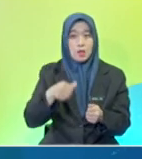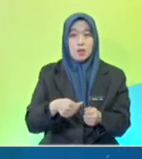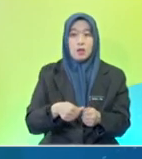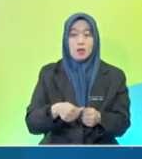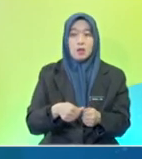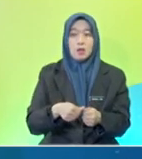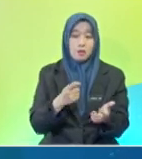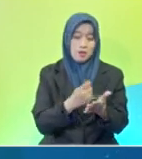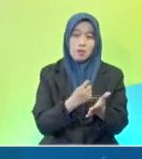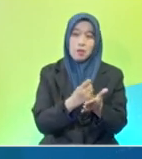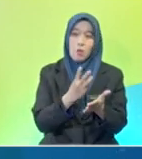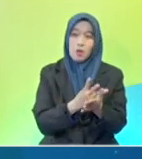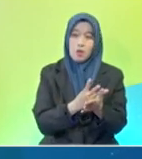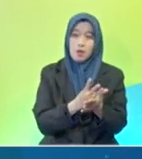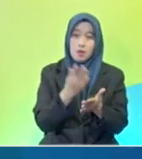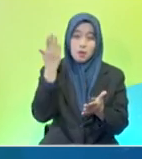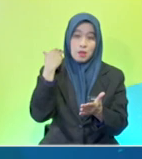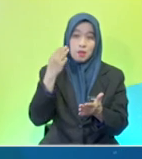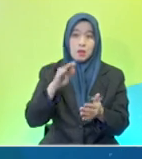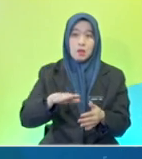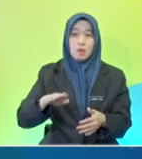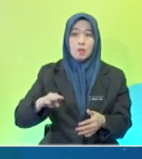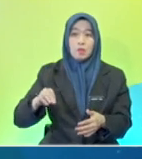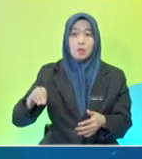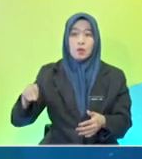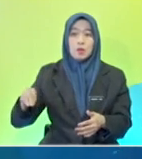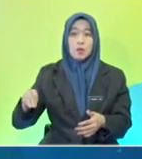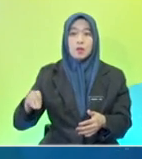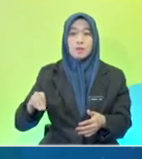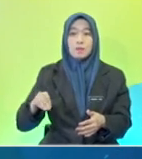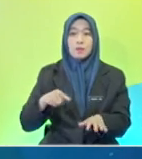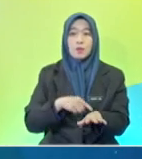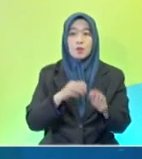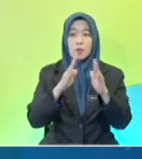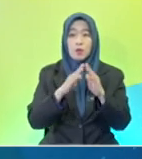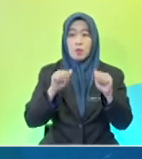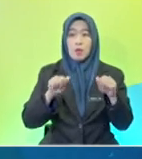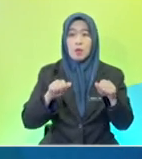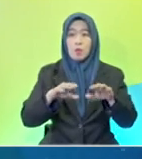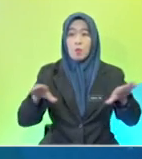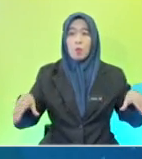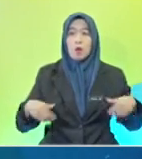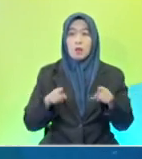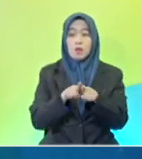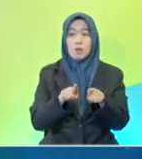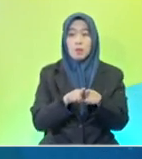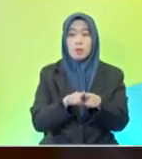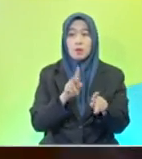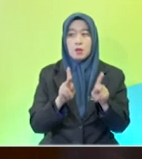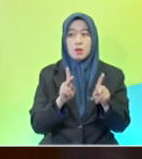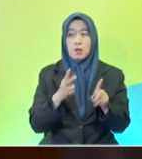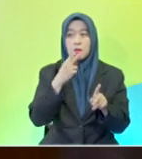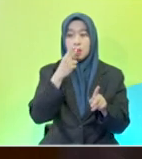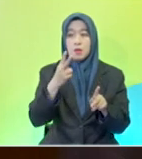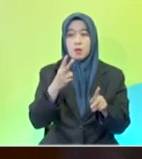juga mudah mengingati. Nanti ada dekat rumah pun boleh buat sama. InsyaAllah. Okey Ustazah, kalau tengok murid-murid kita hari ini Ustazah, bagaimana